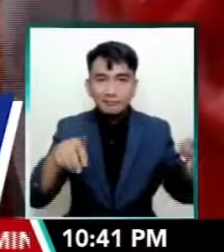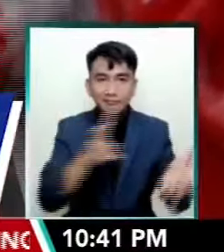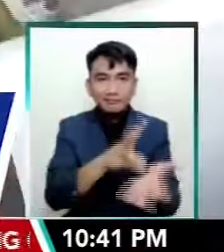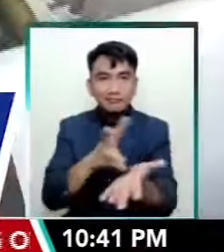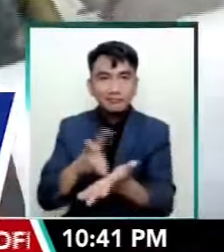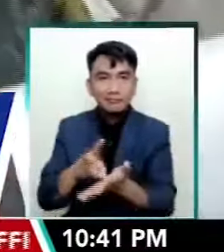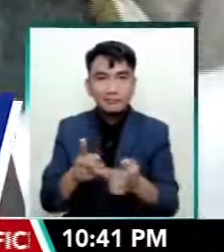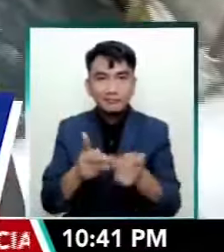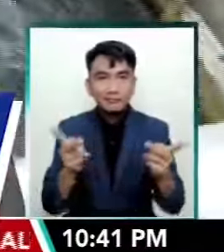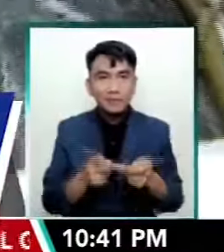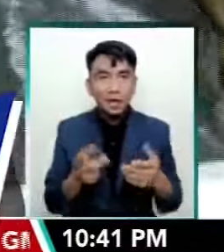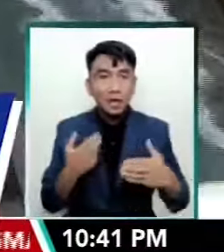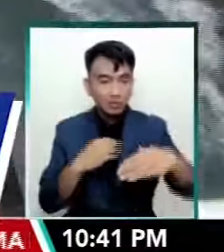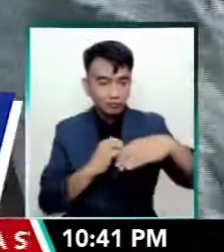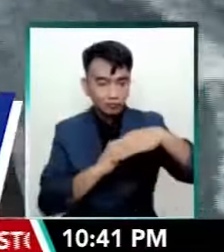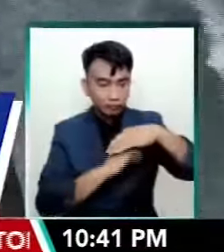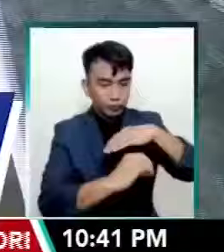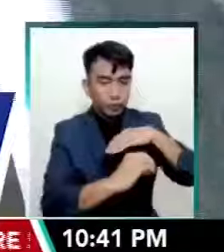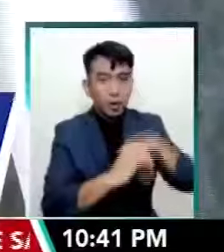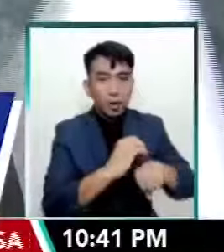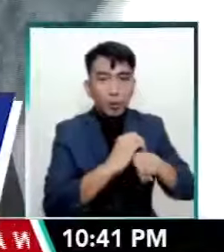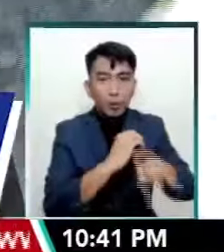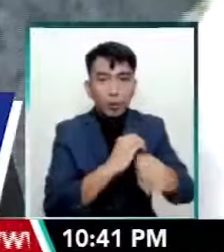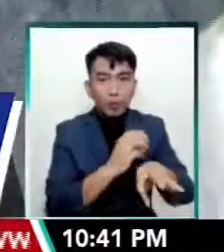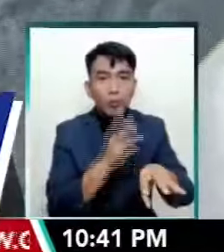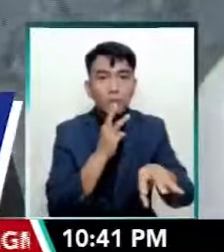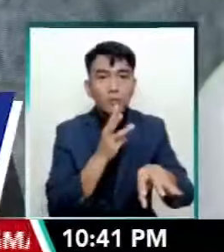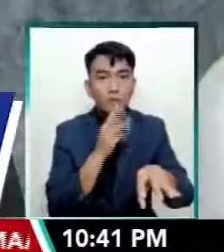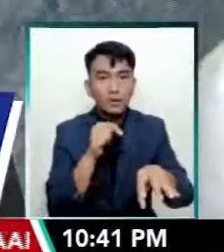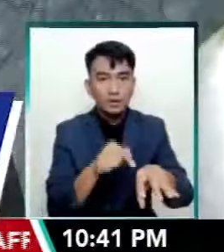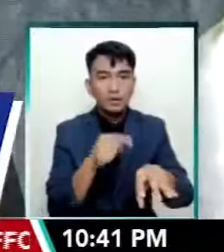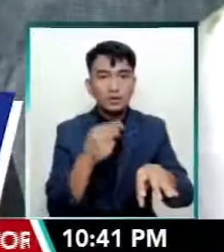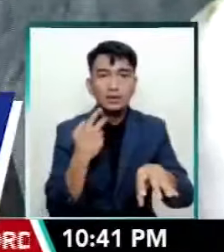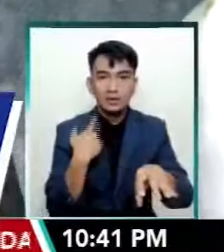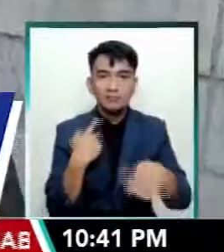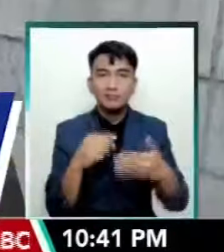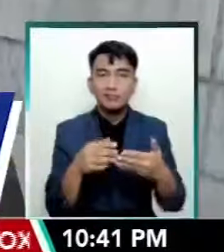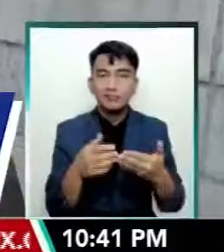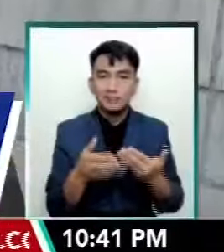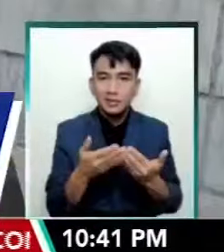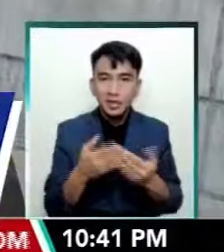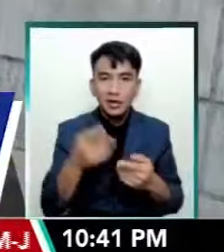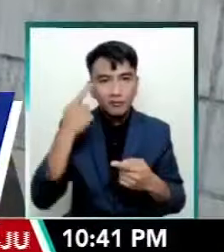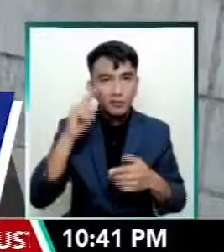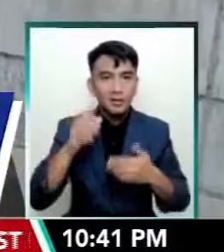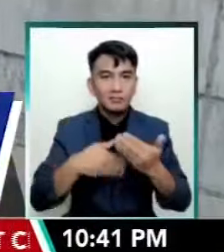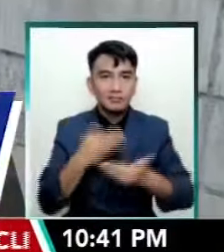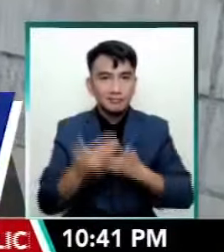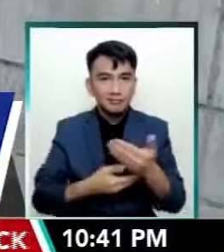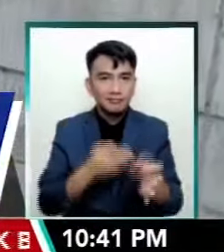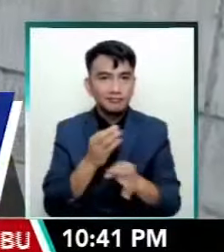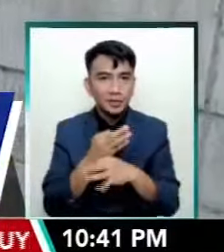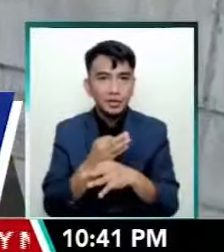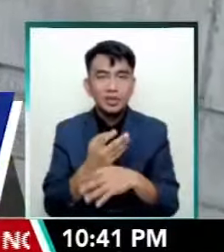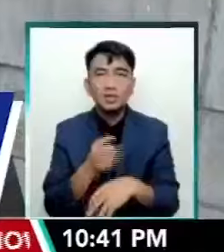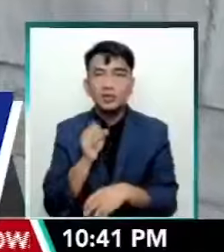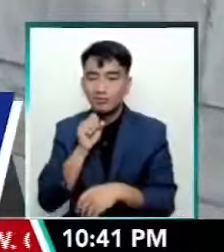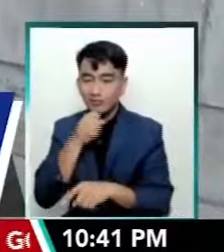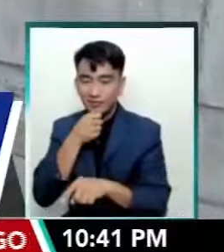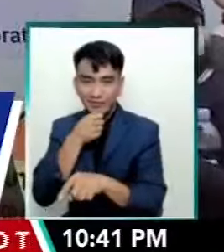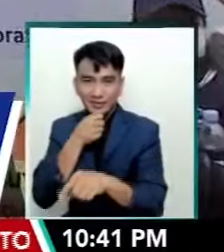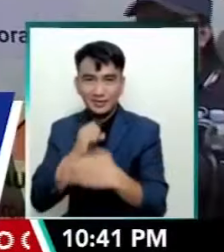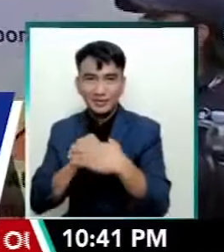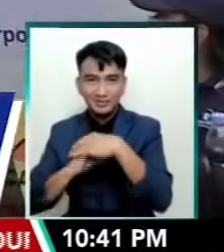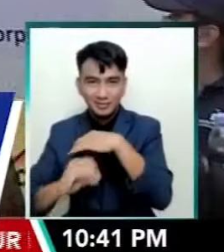magkakaroon daw ng operational flexibility ang MWSS para sa maintenance at repair ng mga lumang tunnel, lalo na ang Tunnel